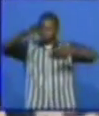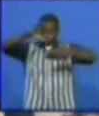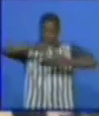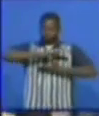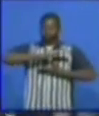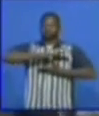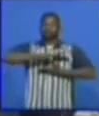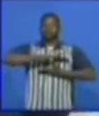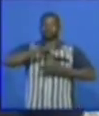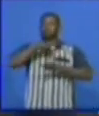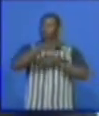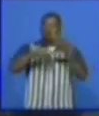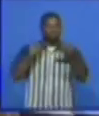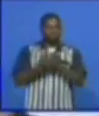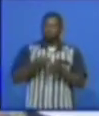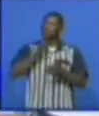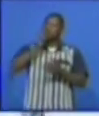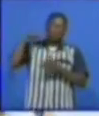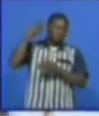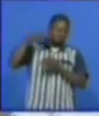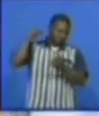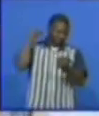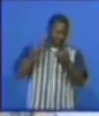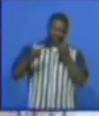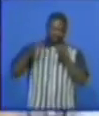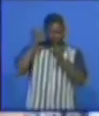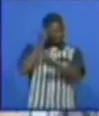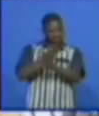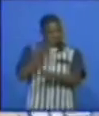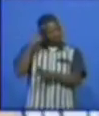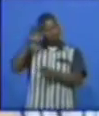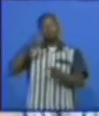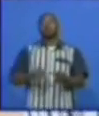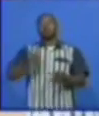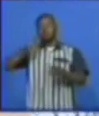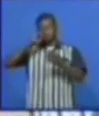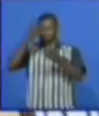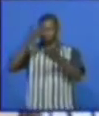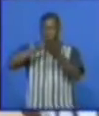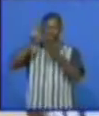Tout sera fin prêt pour les festivités du 11 décembre 2020.